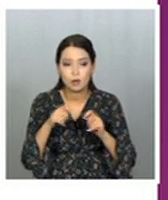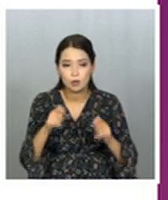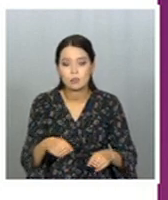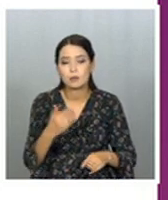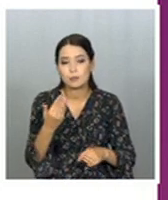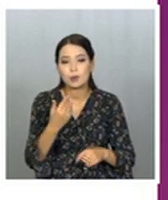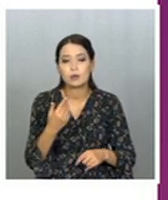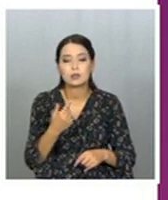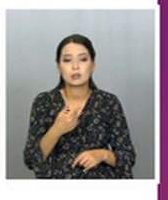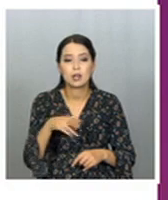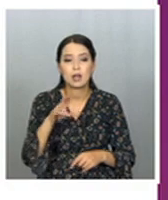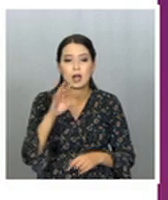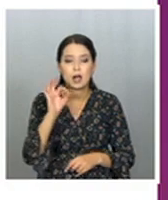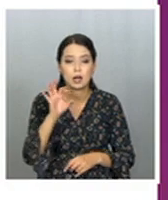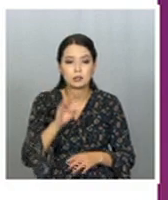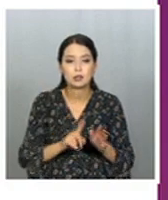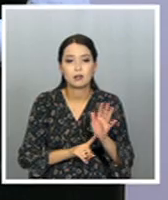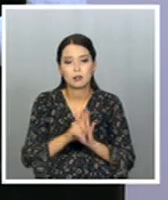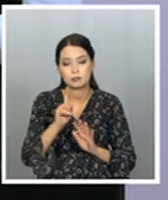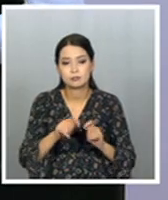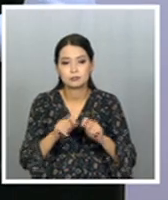жылдың қазан аралығында қызмет атқарды.